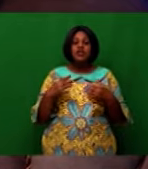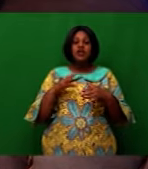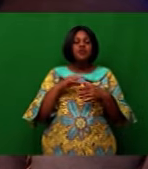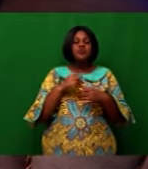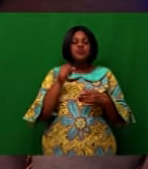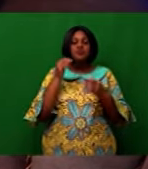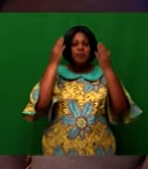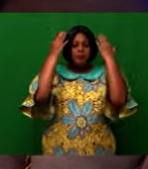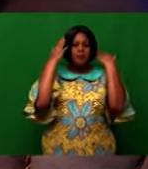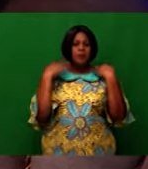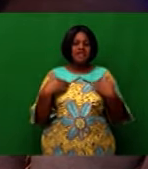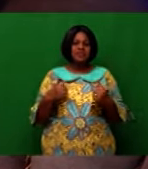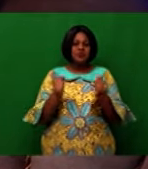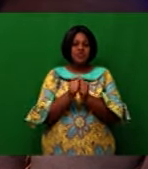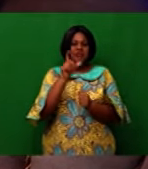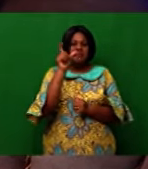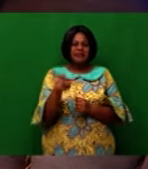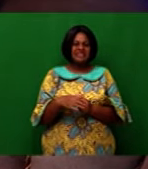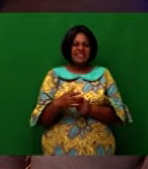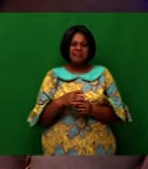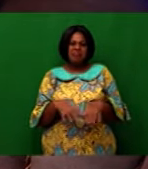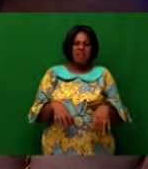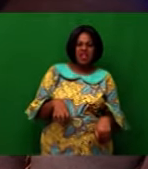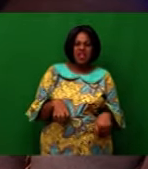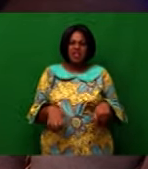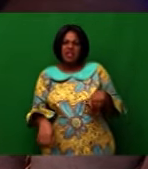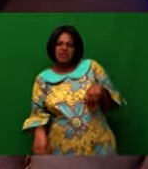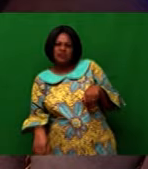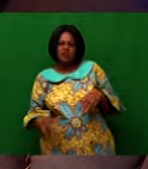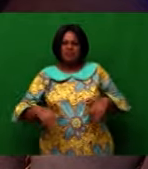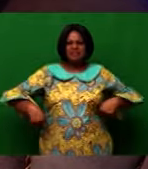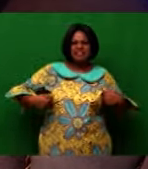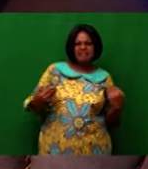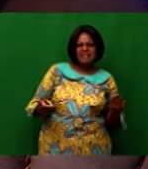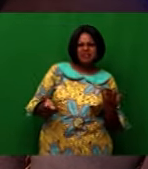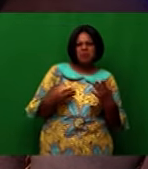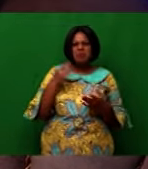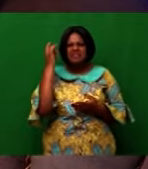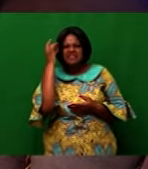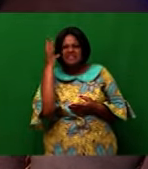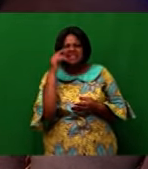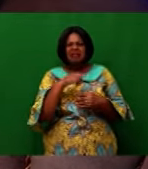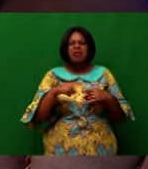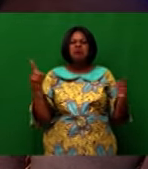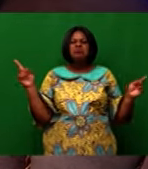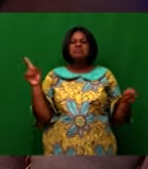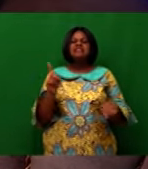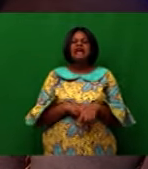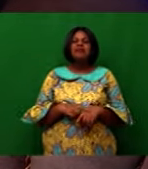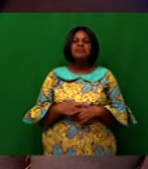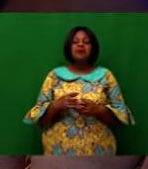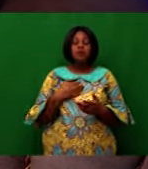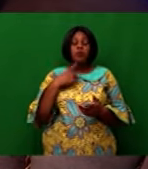nekuti anorwara kana kuti mitezo yake haina kuringana nekuti chinonzi wanano ushamwari